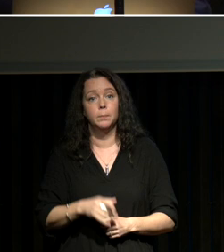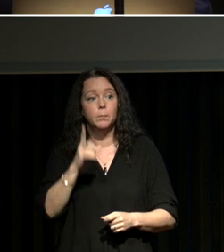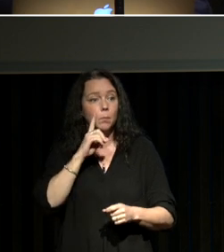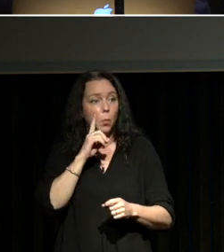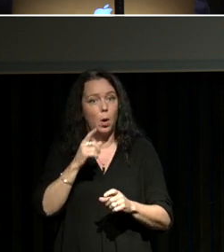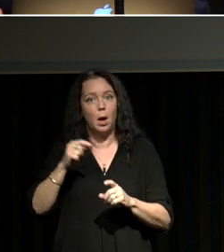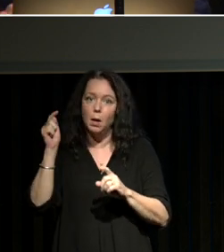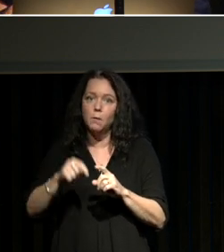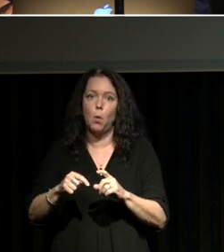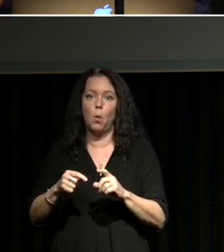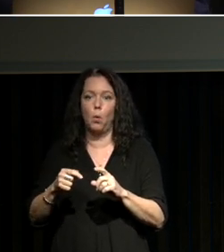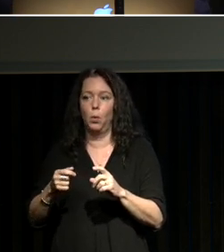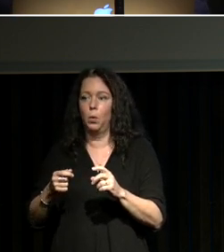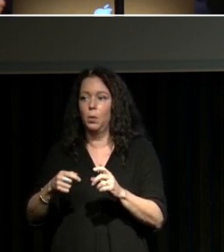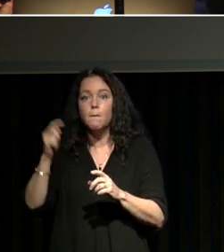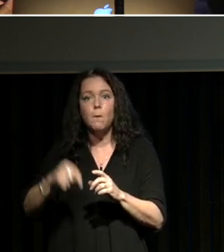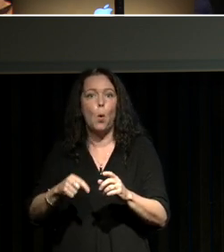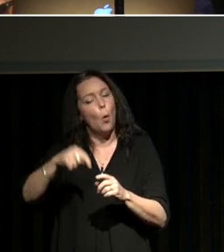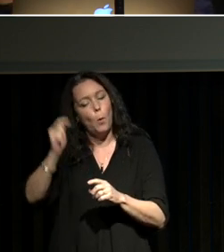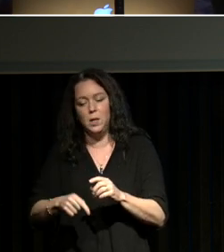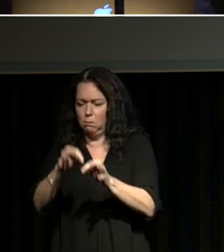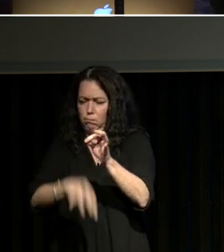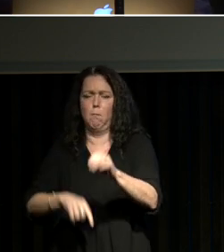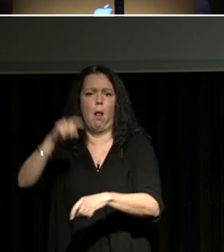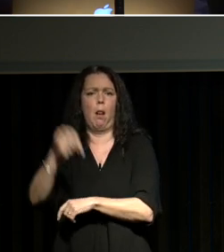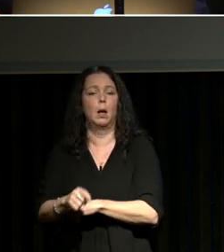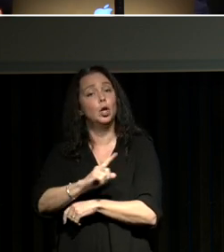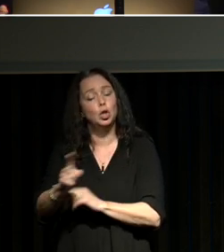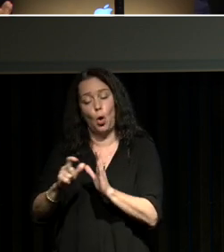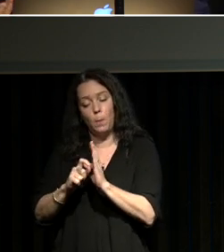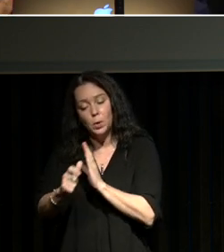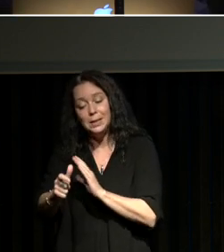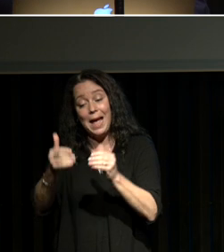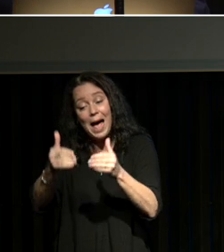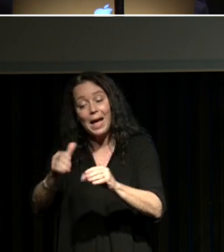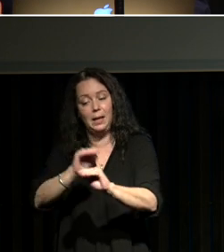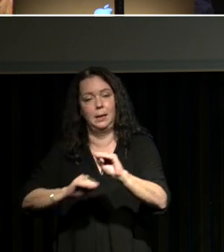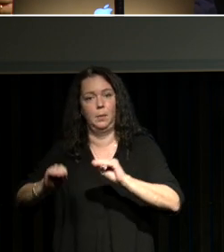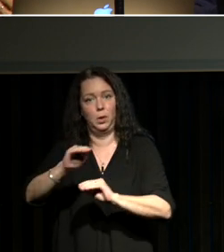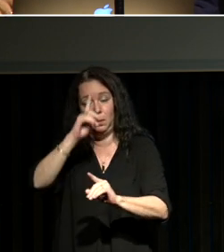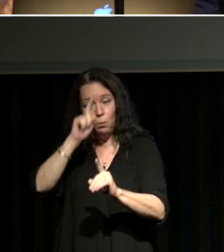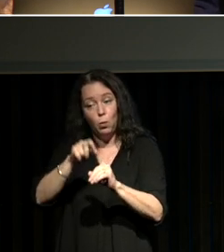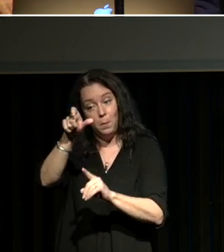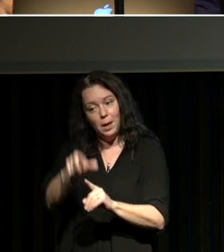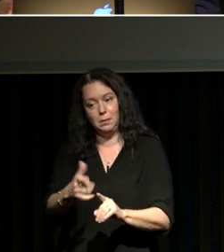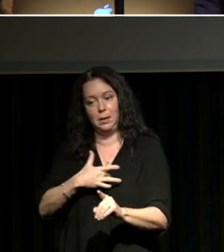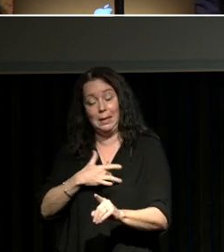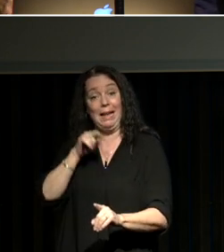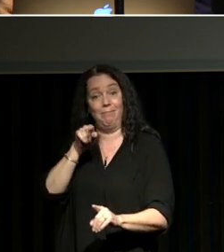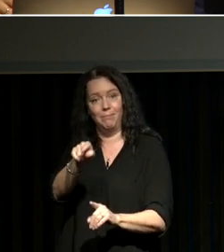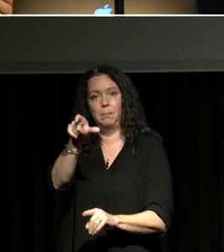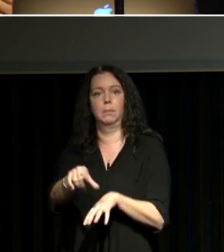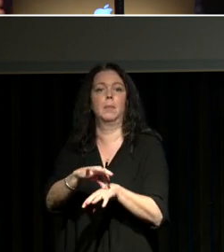où ça doit aboutir à tous les coups. C'est un processus vraiment d'arrêt thérapeutique dans l'intérêt du patient. Et donc,